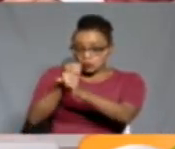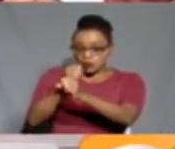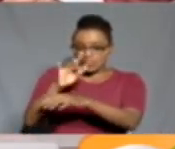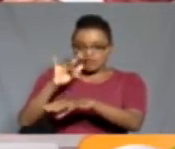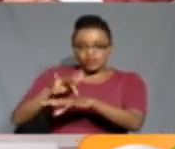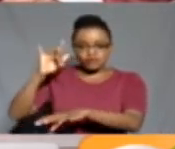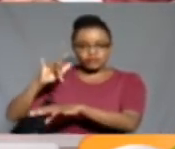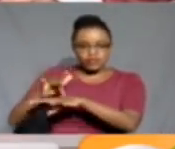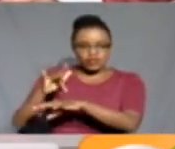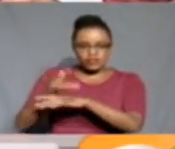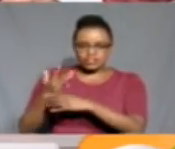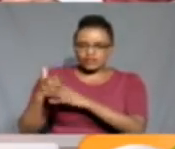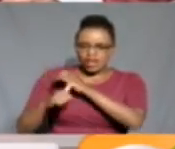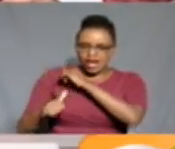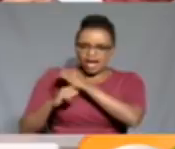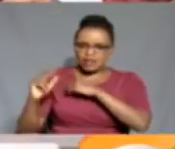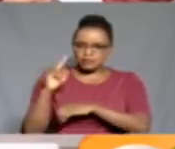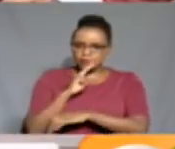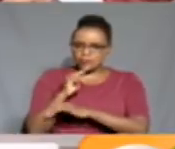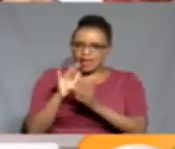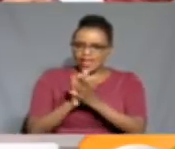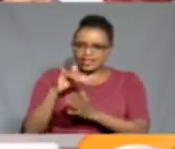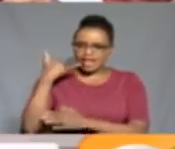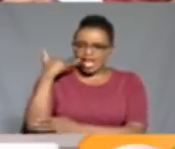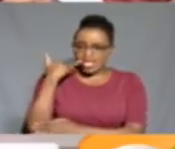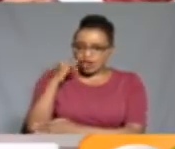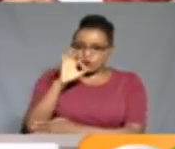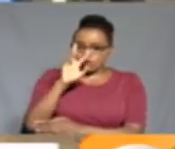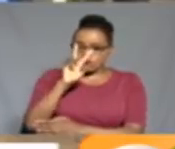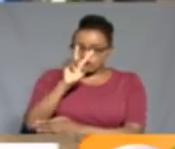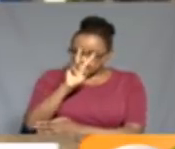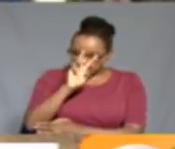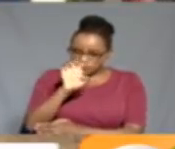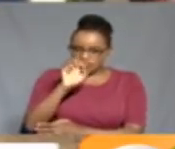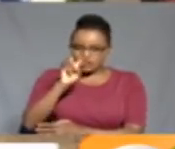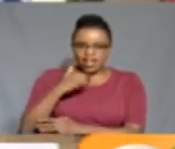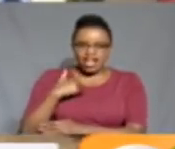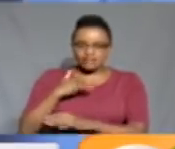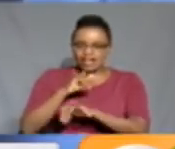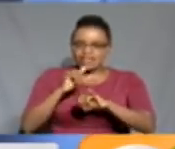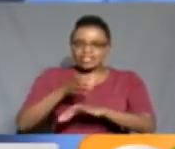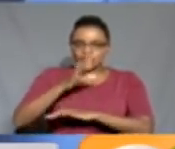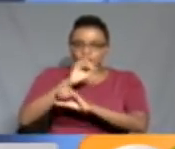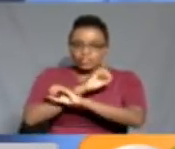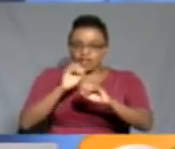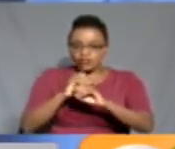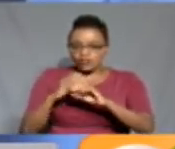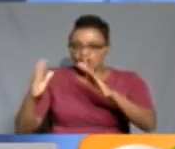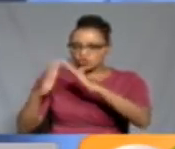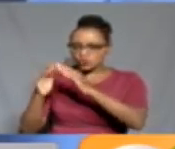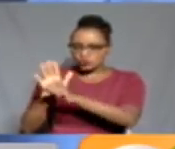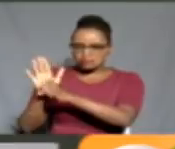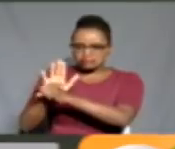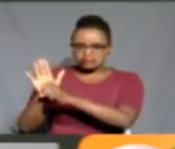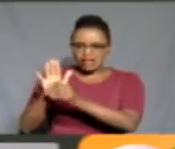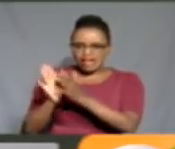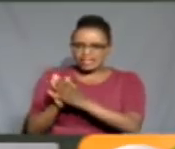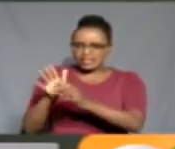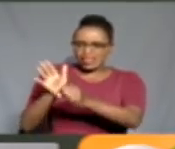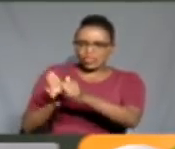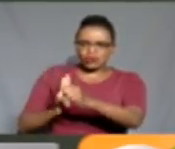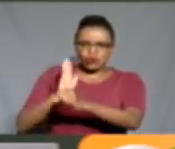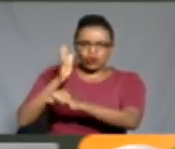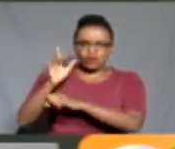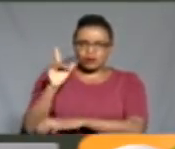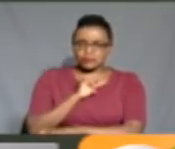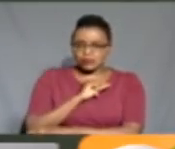wameambukizwa magonjwa ya kuendesha na homa ya manjano. Na hospitali hiyo haina maji safi ya kunywa, huku vyoo vikijaa na kuzibika.